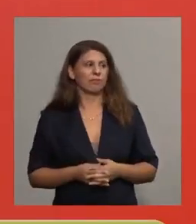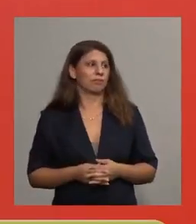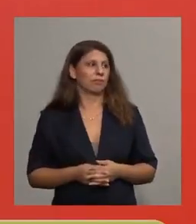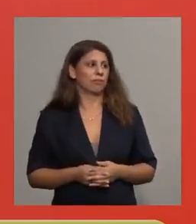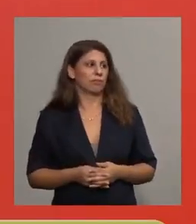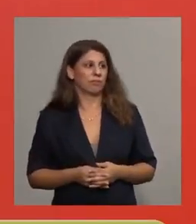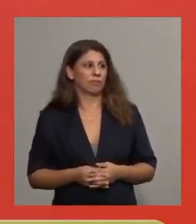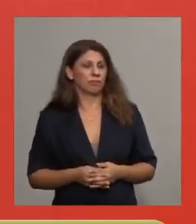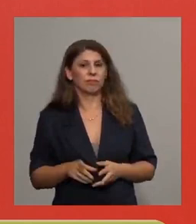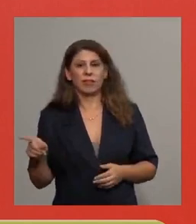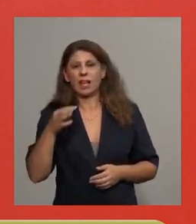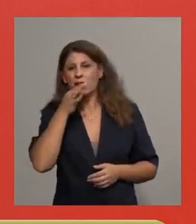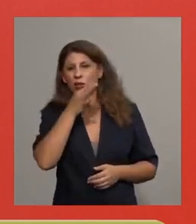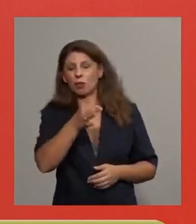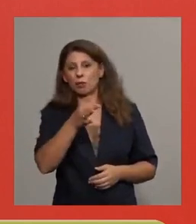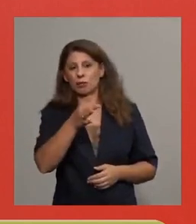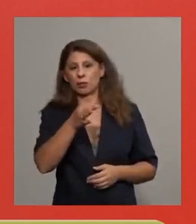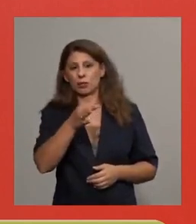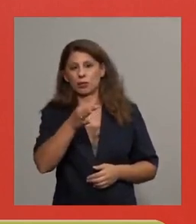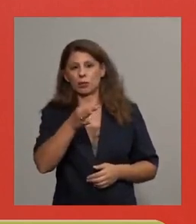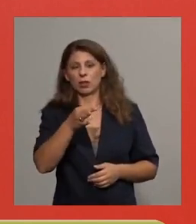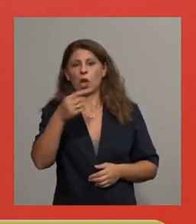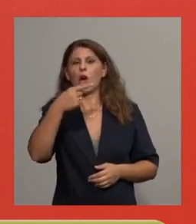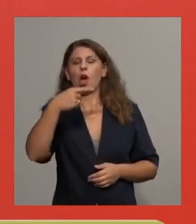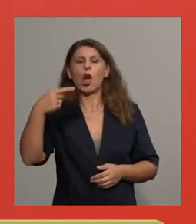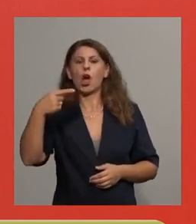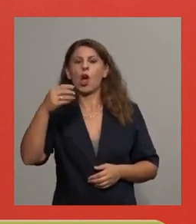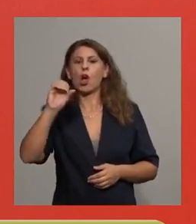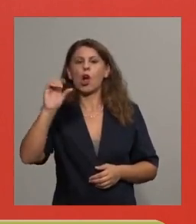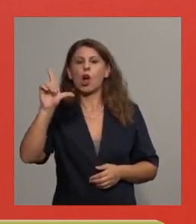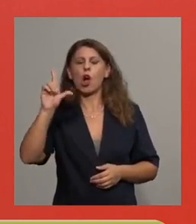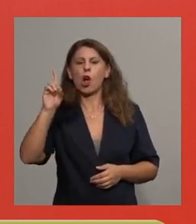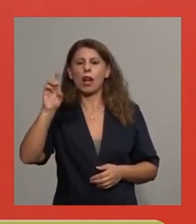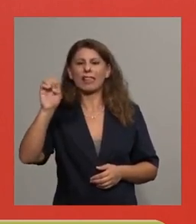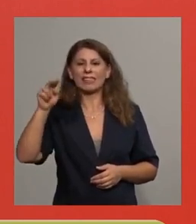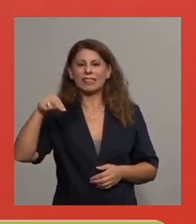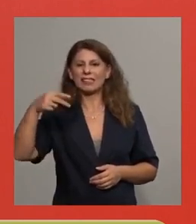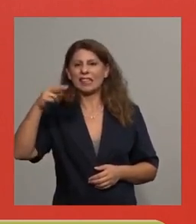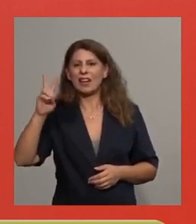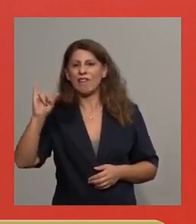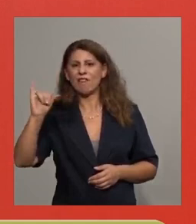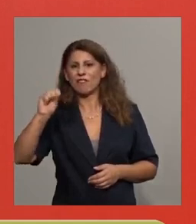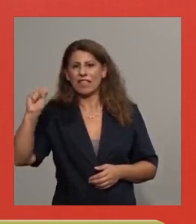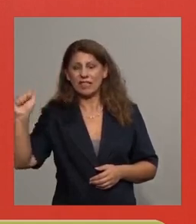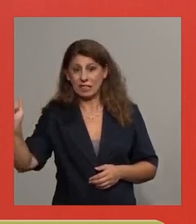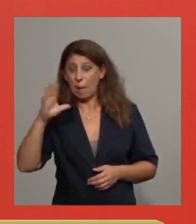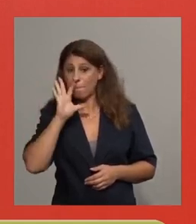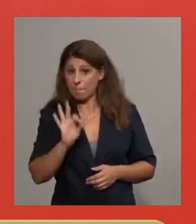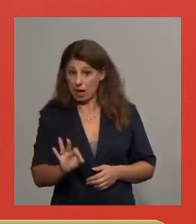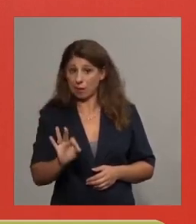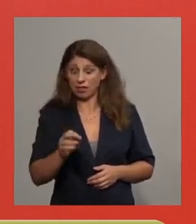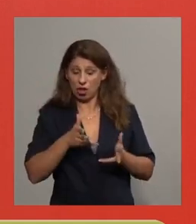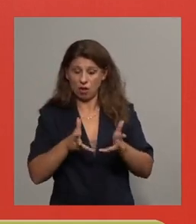την αναφορά του στο ύψος της Golden Visa ο κύριος Μητσοτάκης πραγματικά κοροϊδεύει, γιατί η